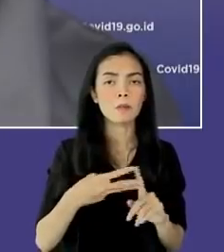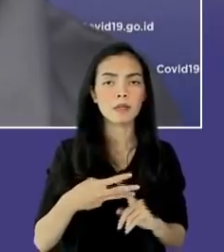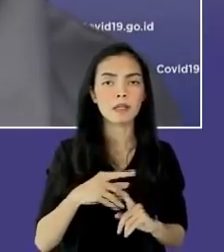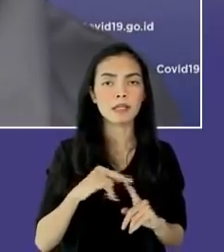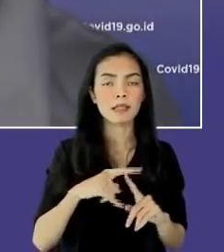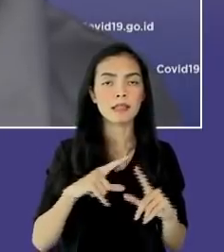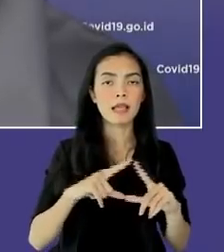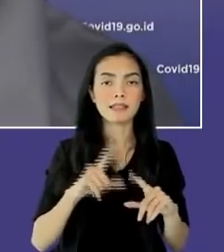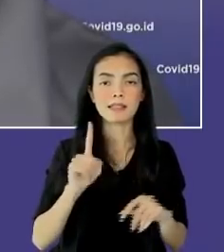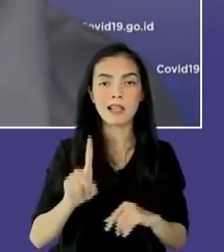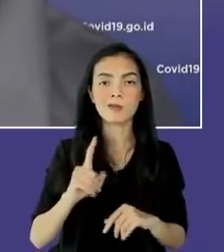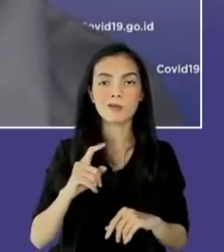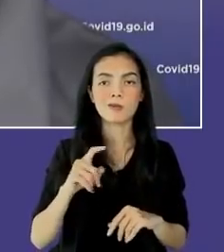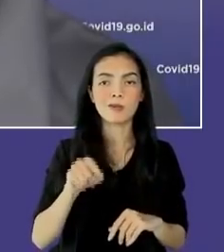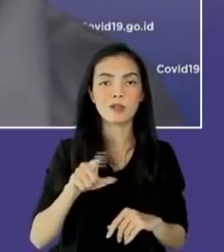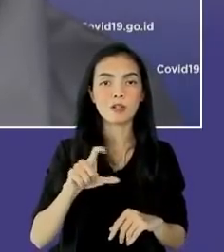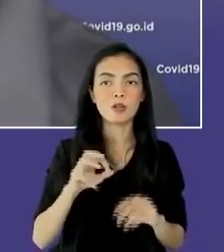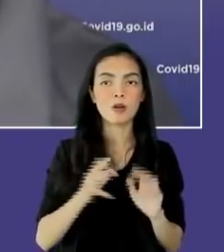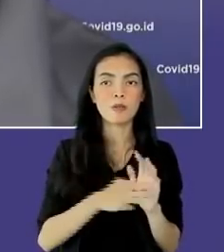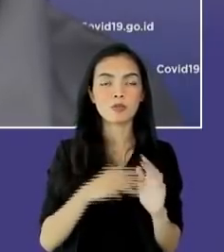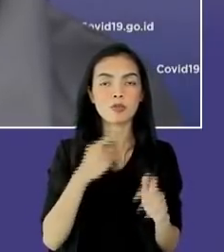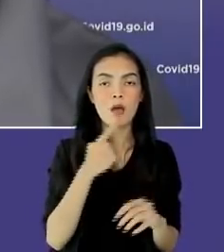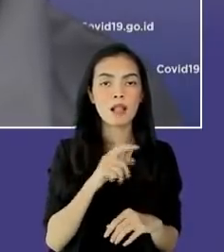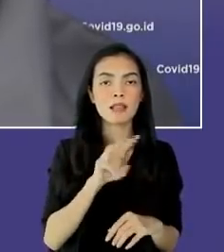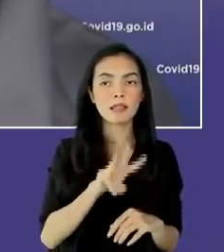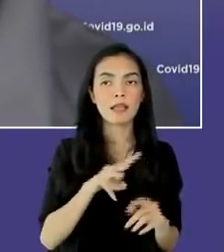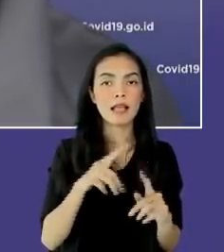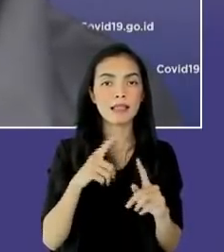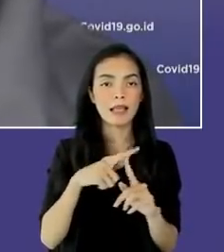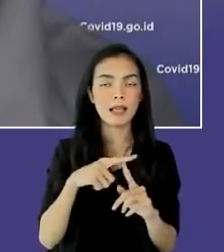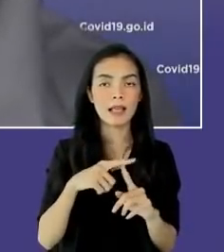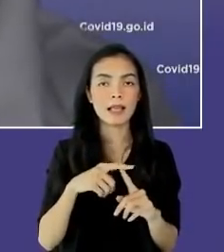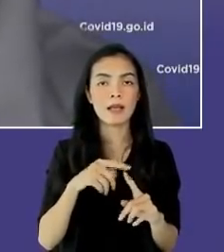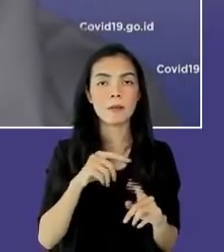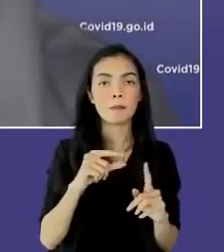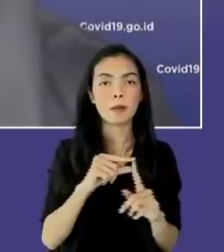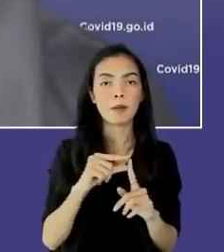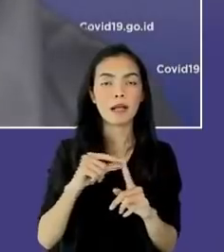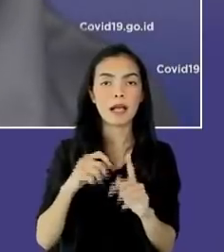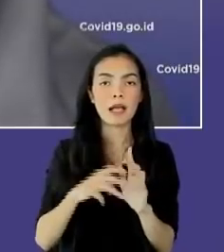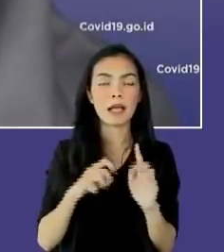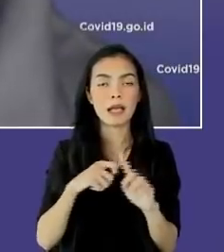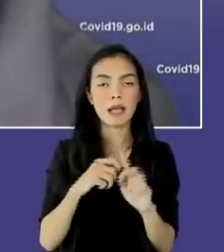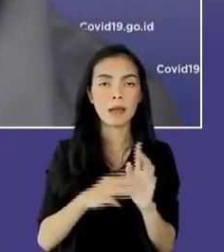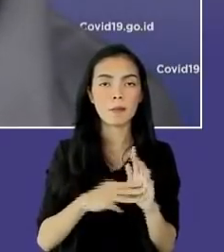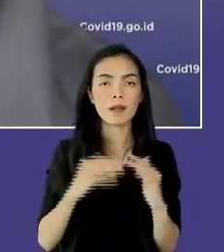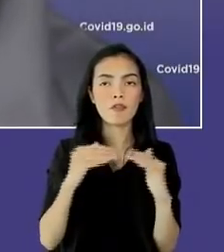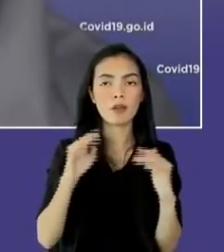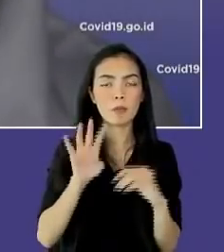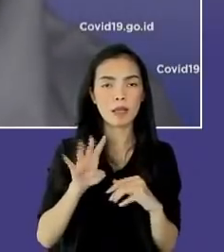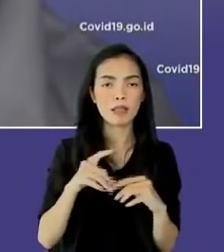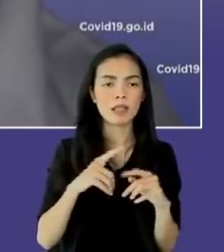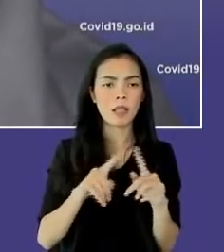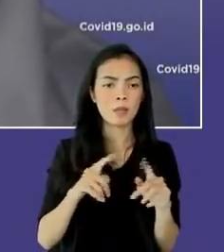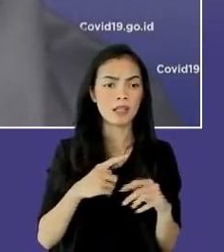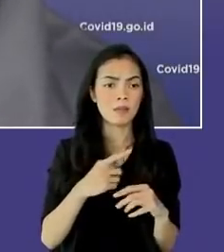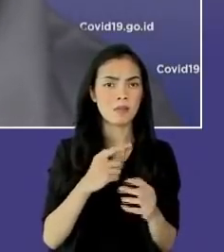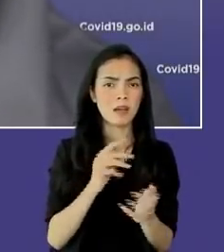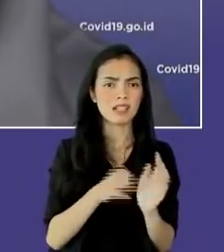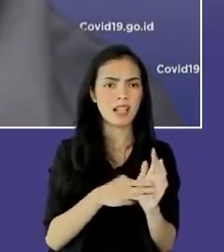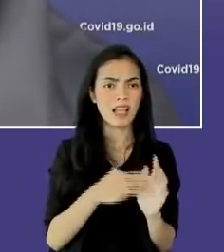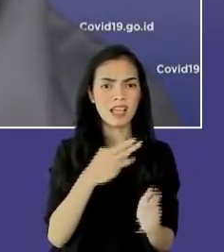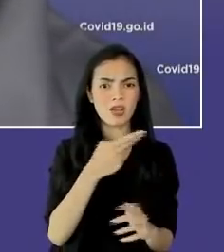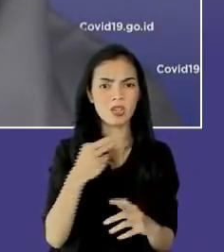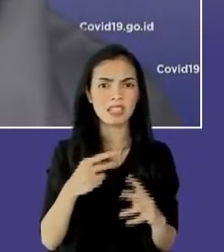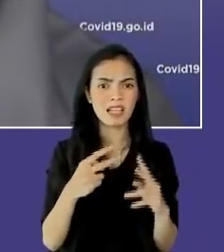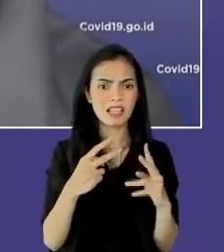fatberita1.com terkait dengan upaya 3T. Pada PPKM level 4 sampai 9 Agustus, pemerintah hendak mengejut 3T. Kemampuan tracing kita sepertinya tidak